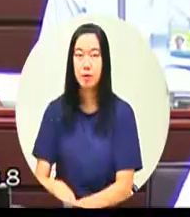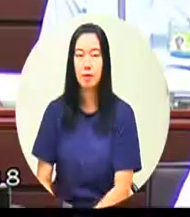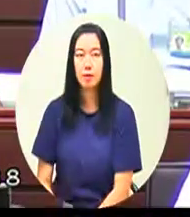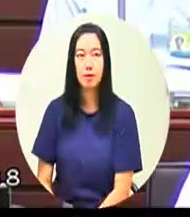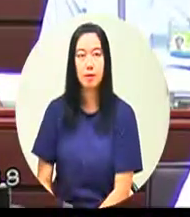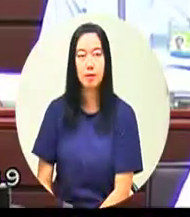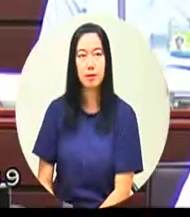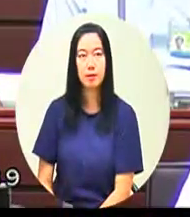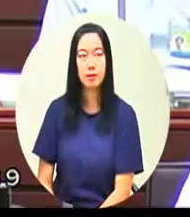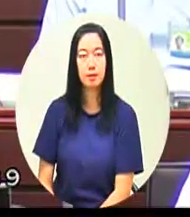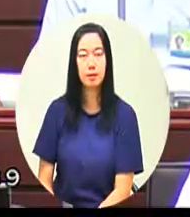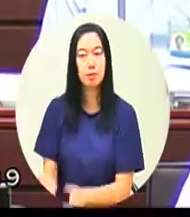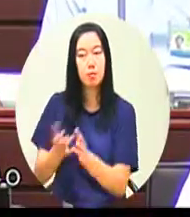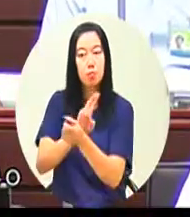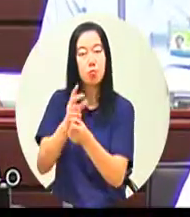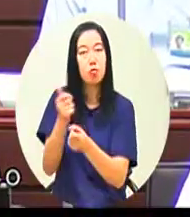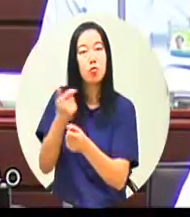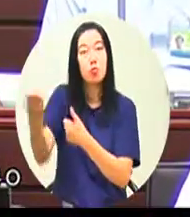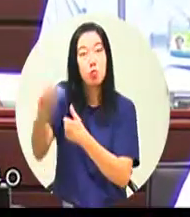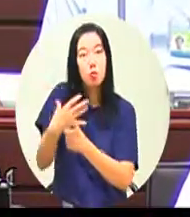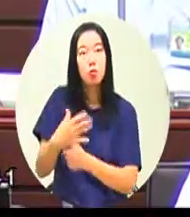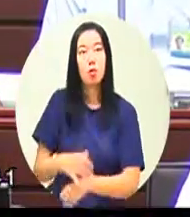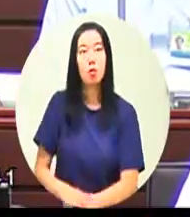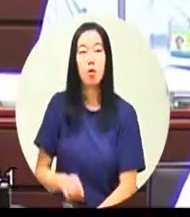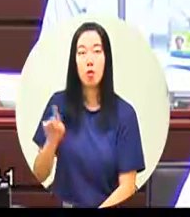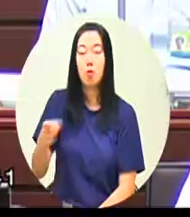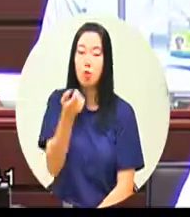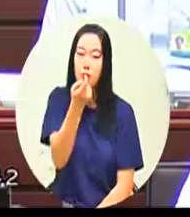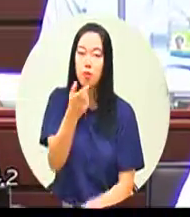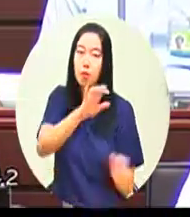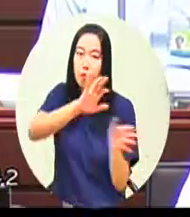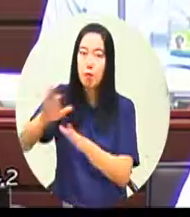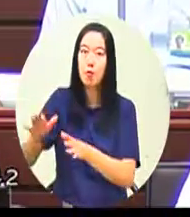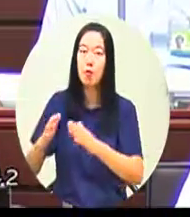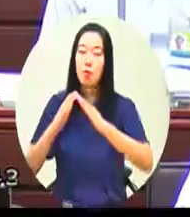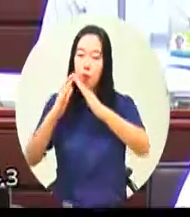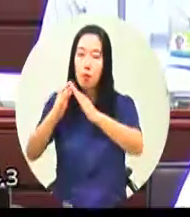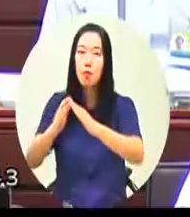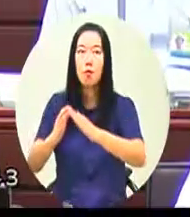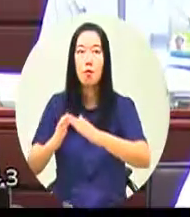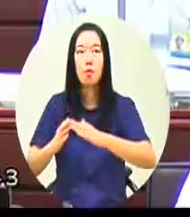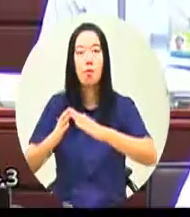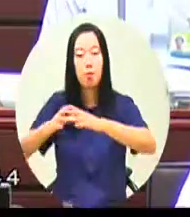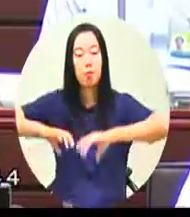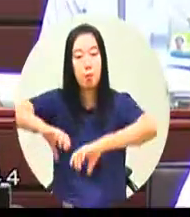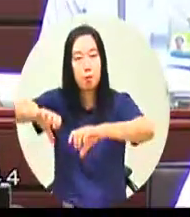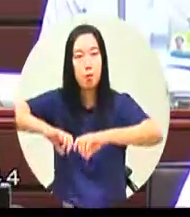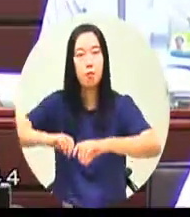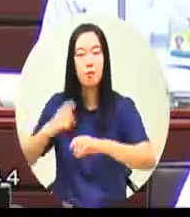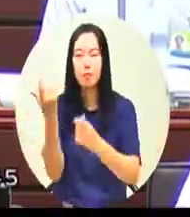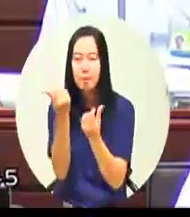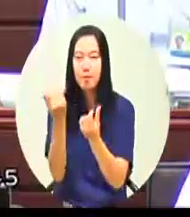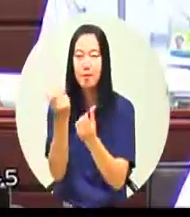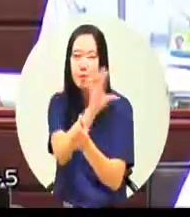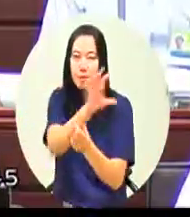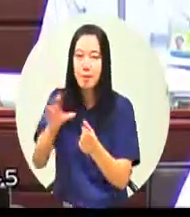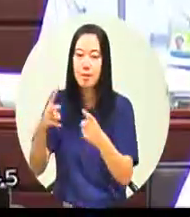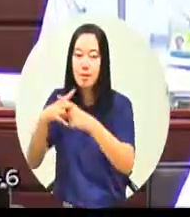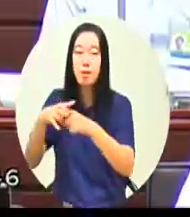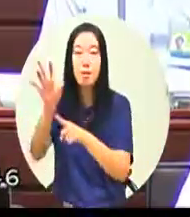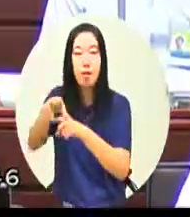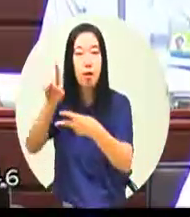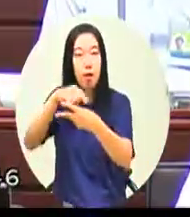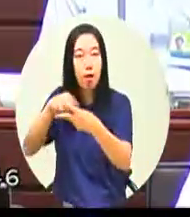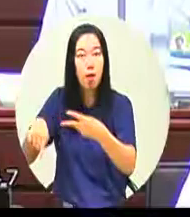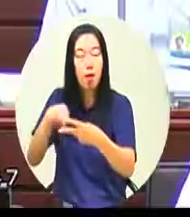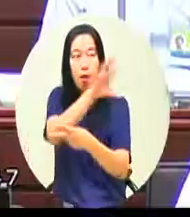实拄只林员你所讲的讲安尼维农市集，其实伊是一个社区小农户的概念，就如你讲的瑞典迄个概念。